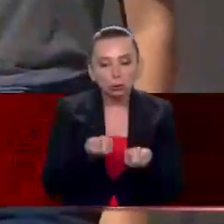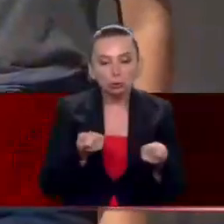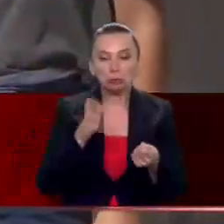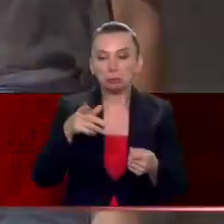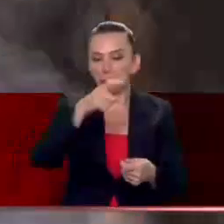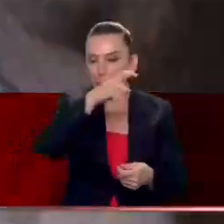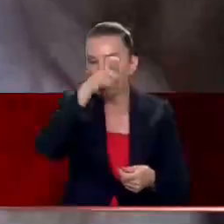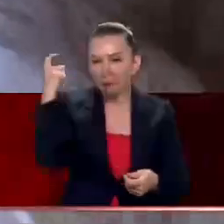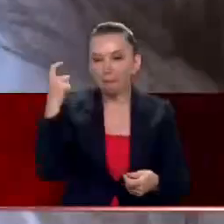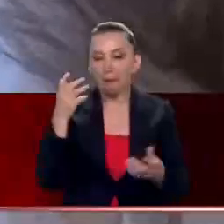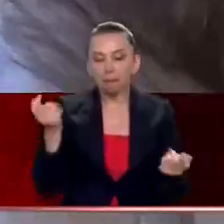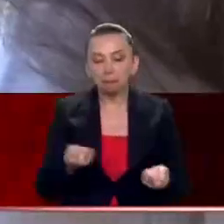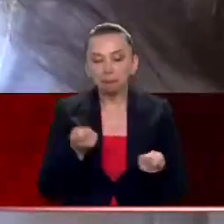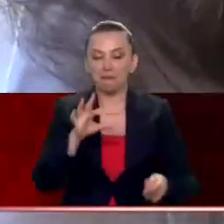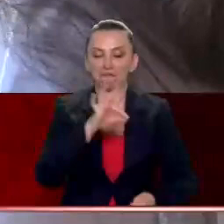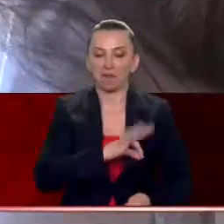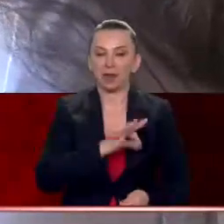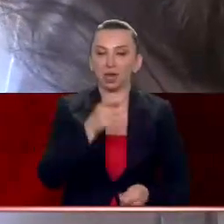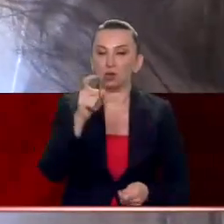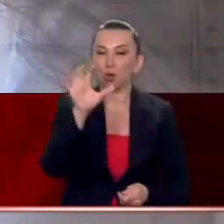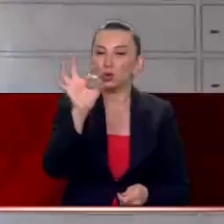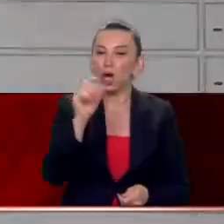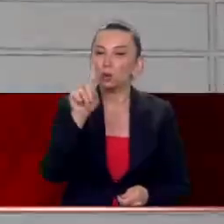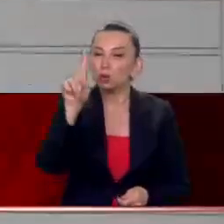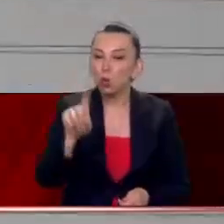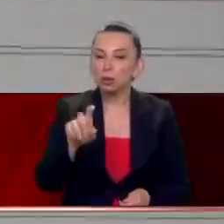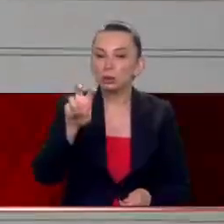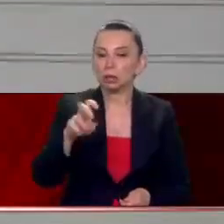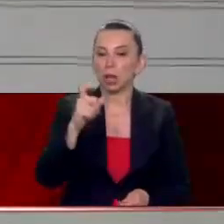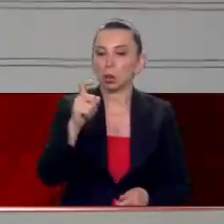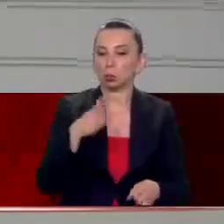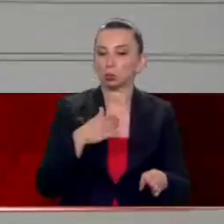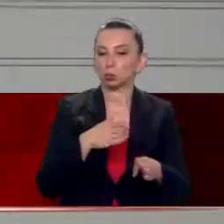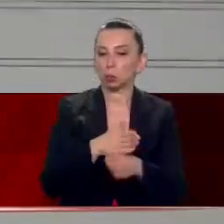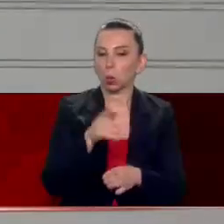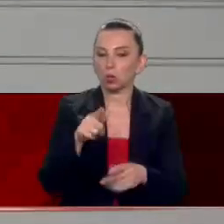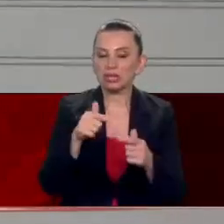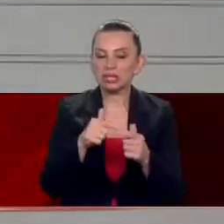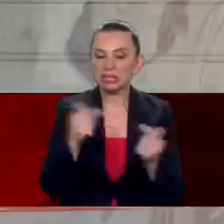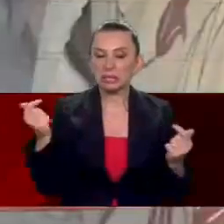boşuna gitmedi Yağmur'un. 90 sorudan 89'unu doğru işaretledi ve